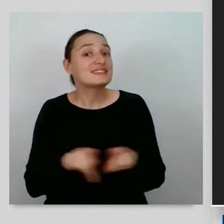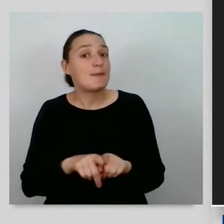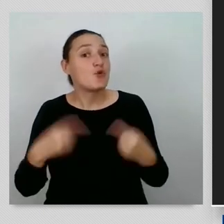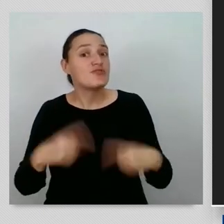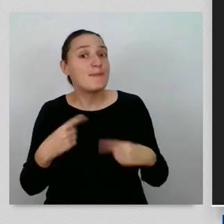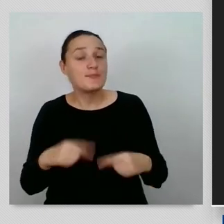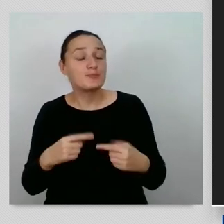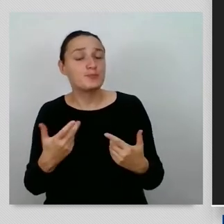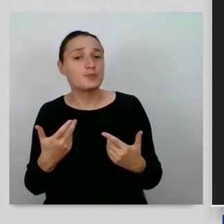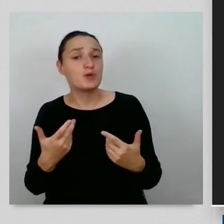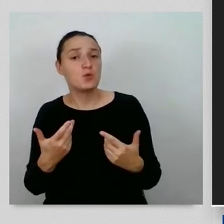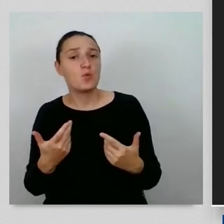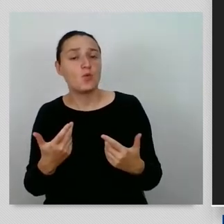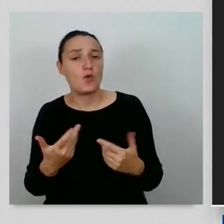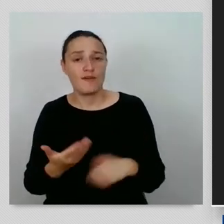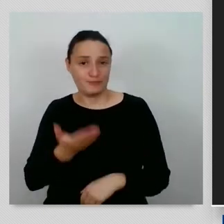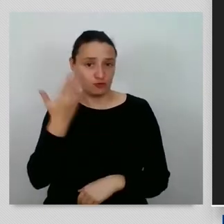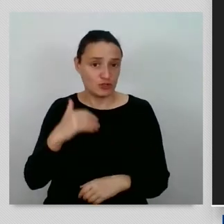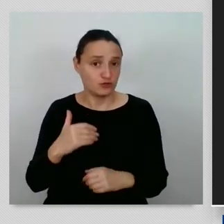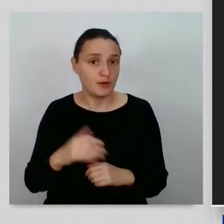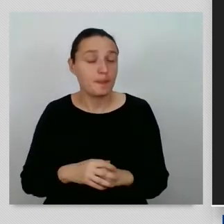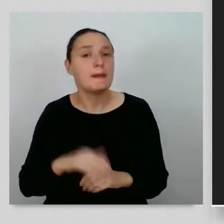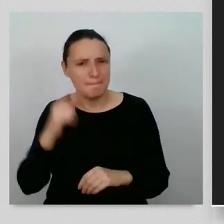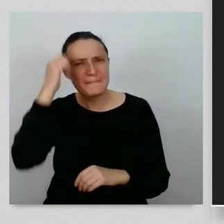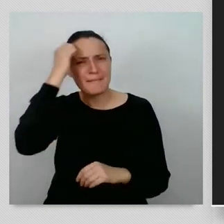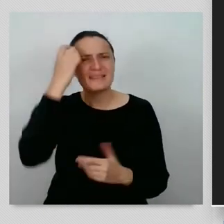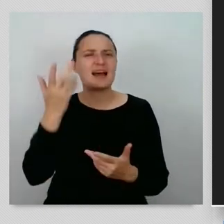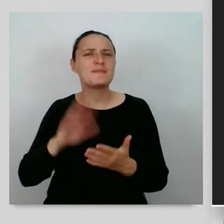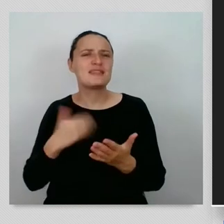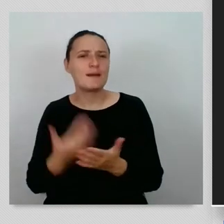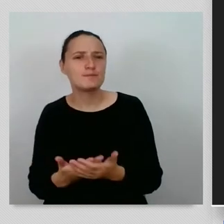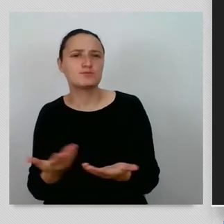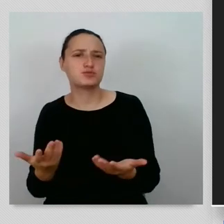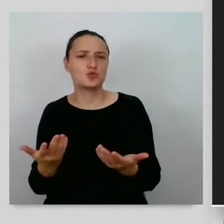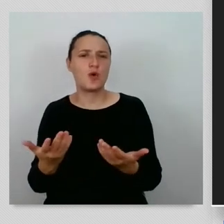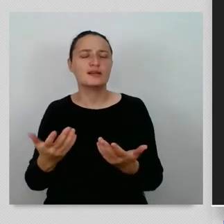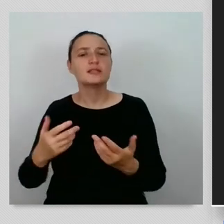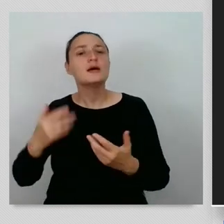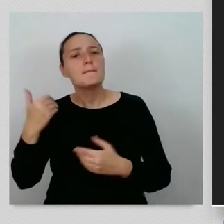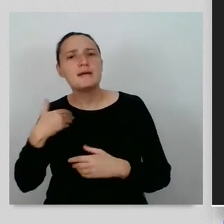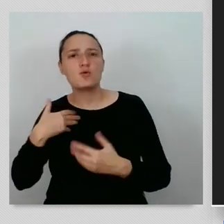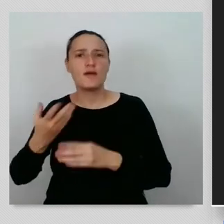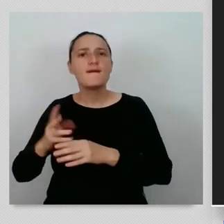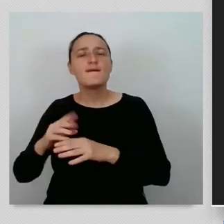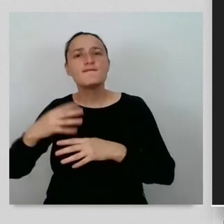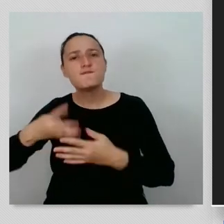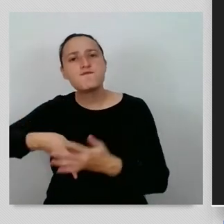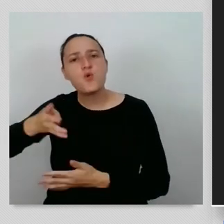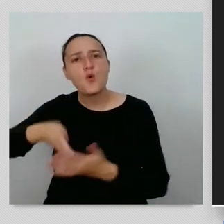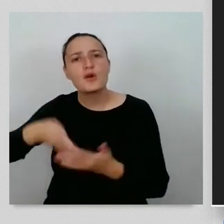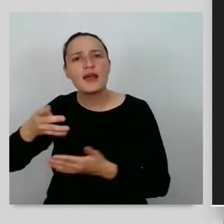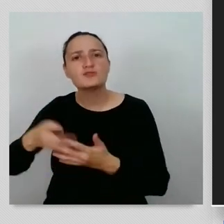odwrotu, oczywiście pamiętamy ruchy związane z paleniem maszyn włókienniczych, co nie sprawiło, że jednak fabryki